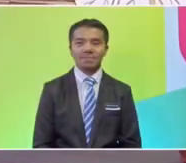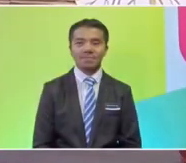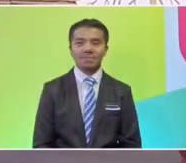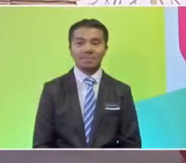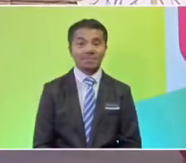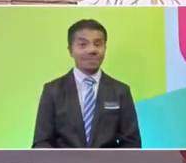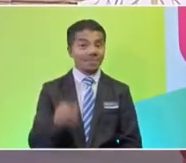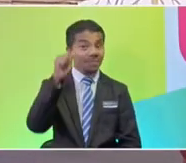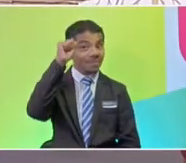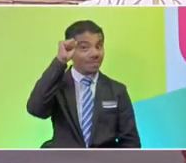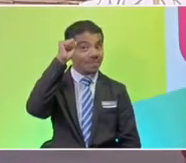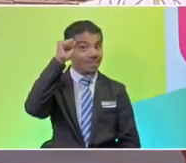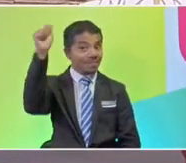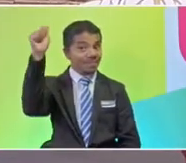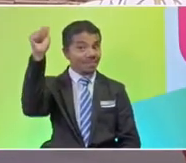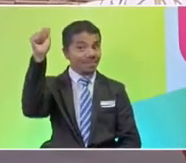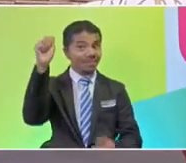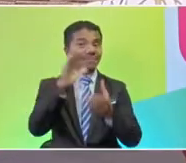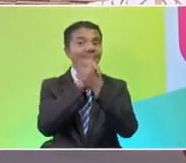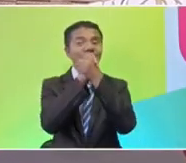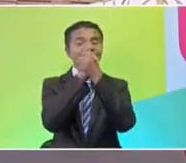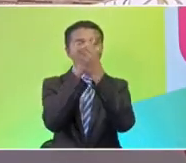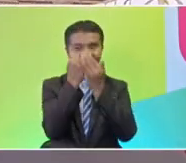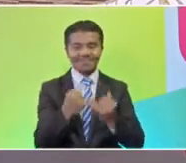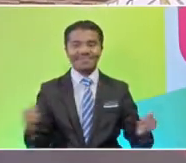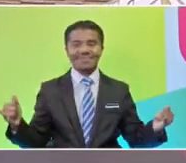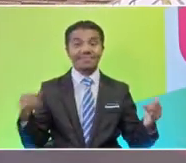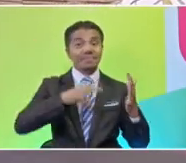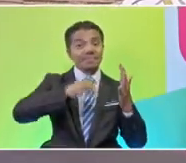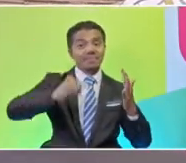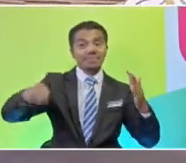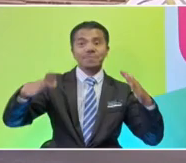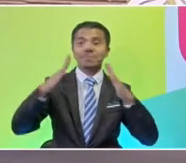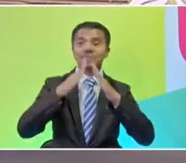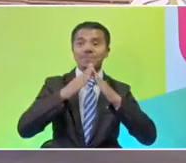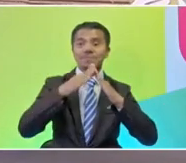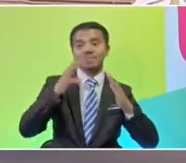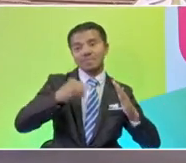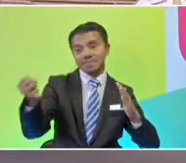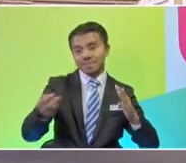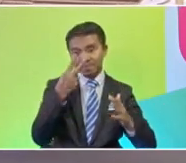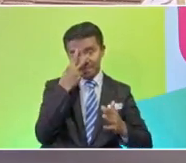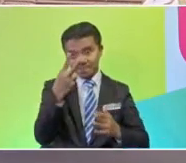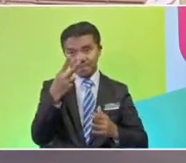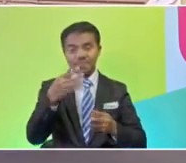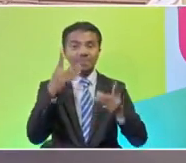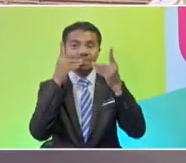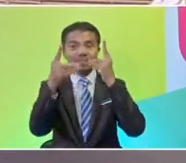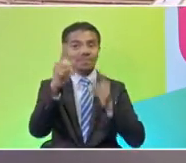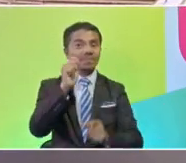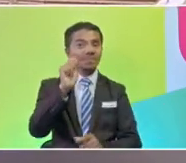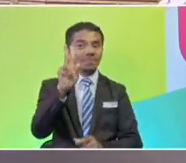assalamualaikum dan selamat sejahtera sudah menonton sekarang Siaran di Net TV